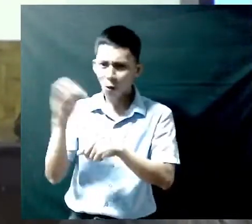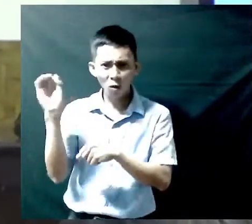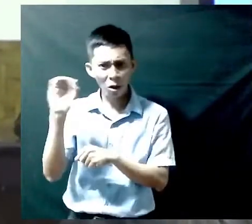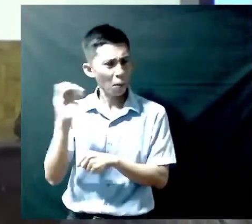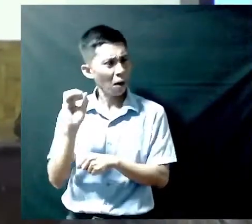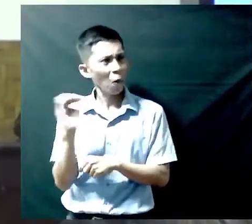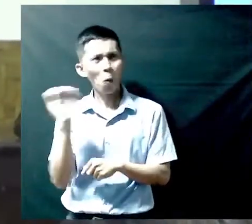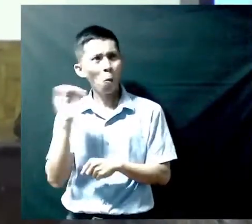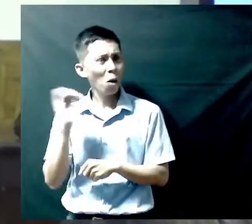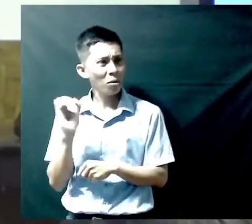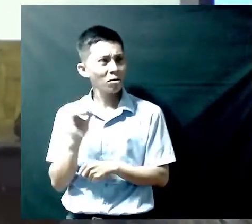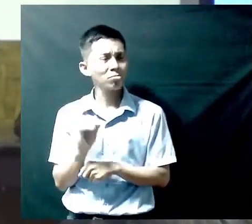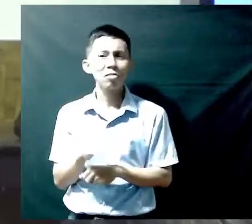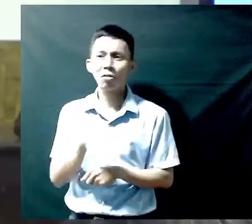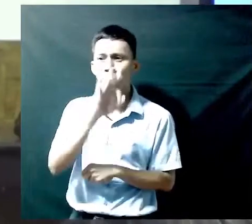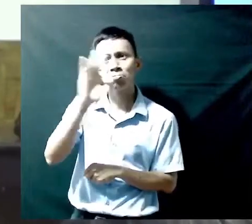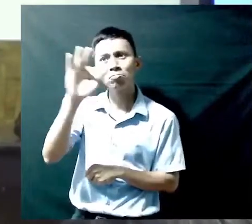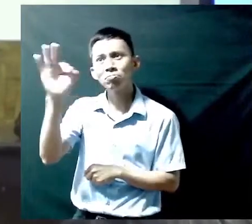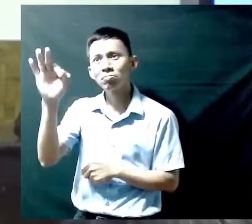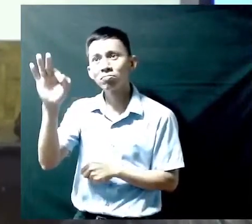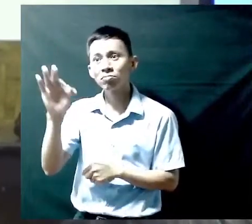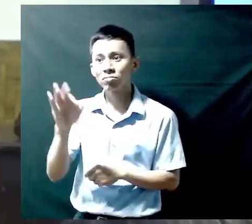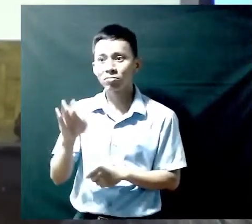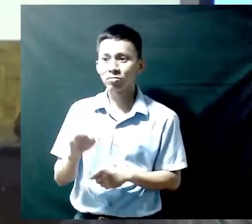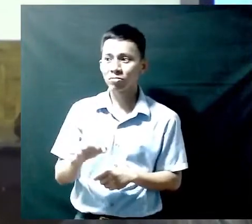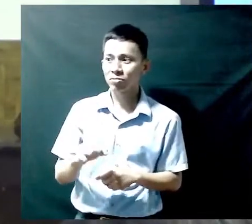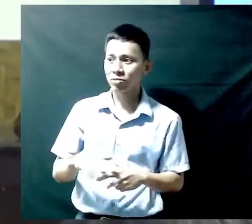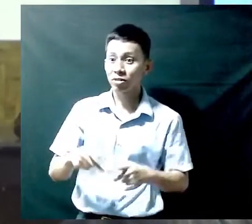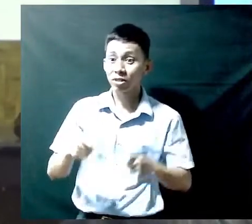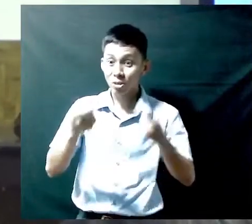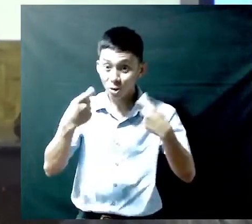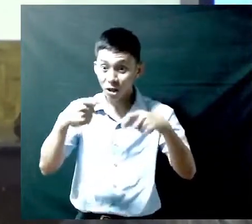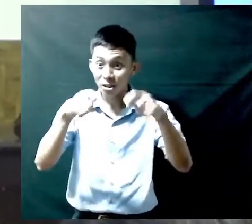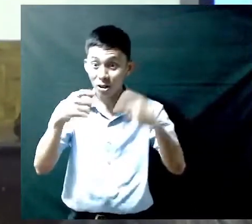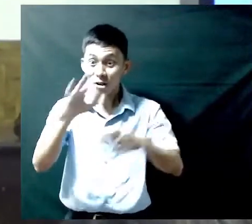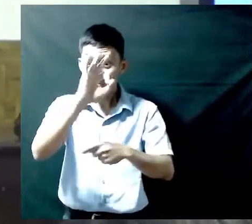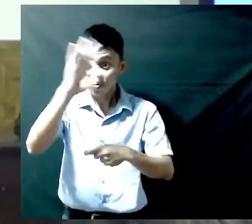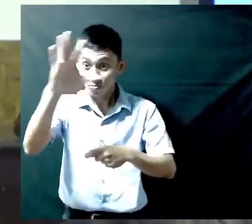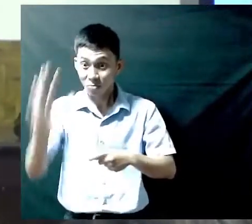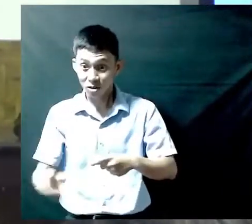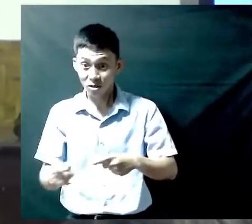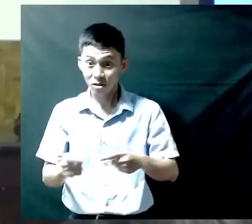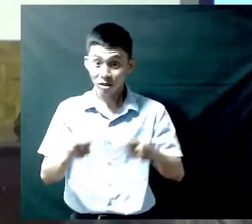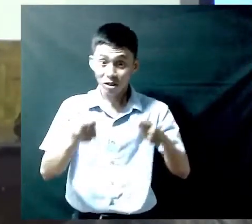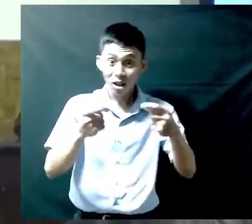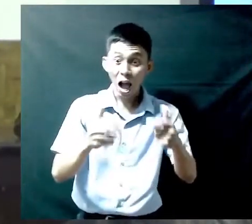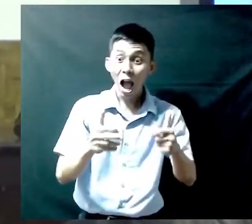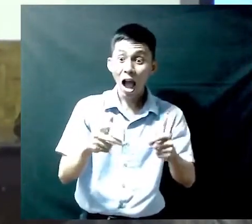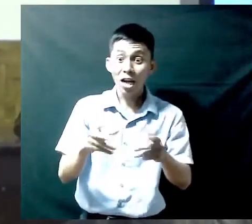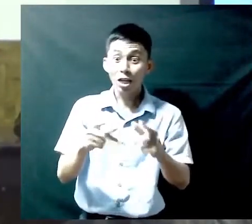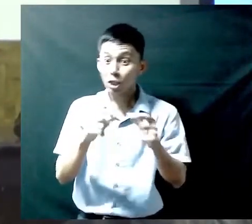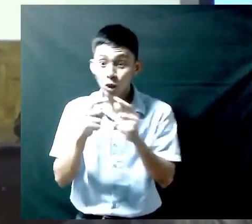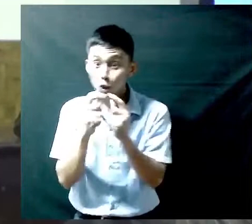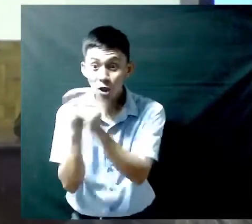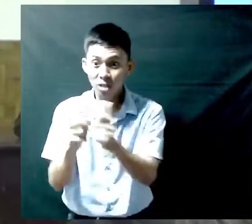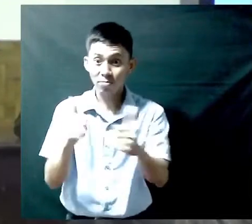Habang nagpapastor ako, lumalaban ako ng tournament, kaya laman po talaga ako ng tournament. So,